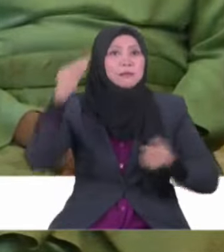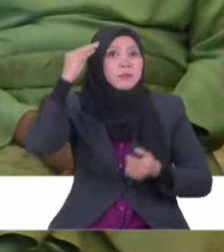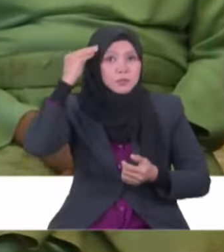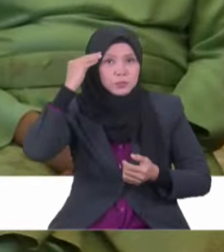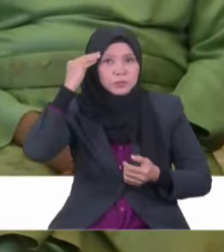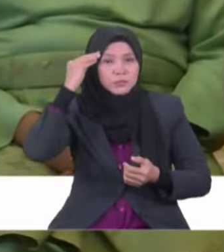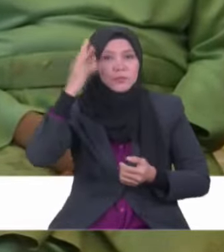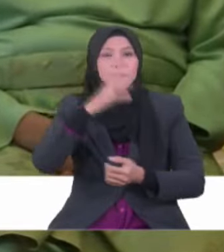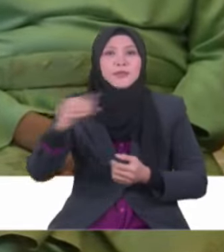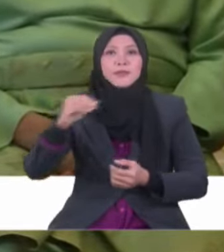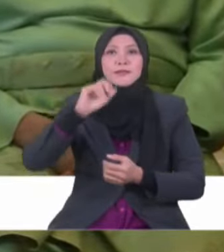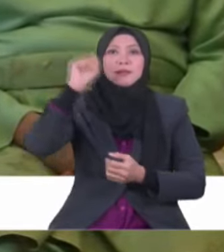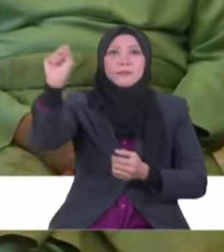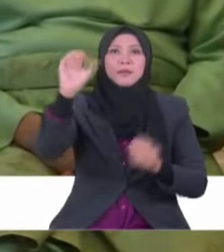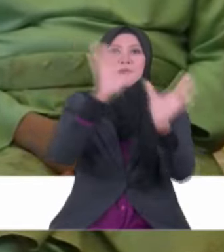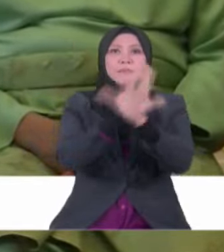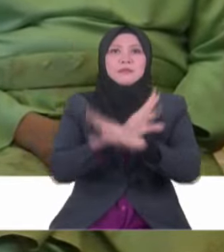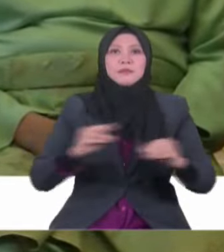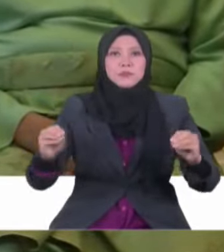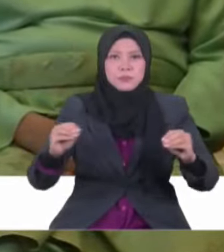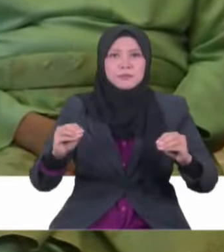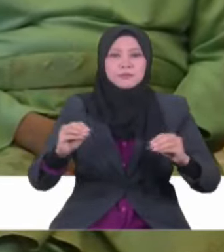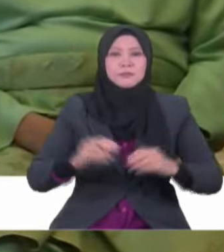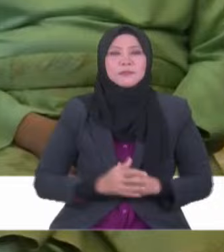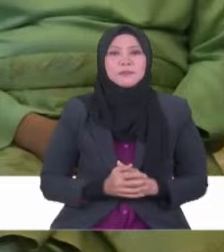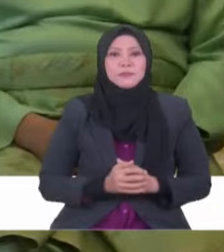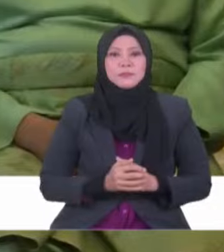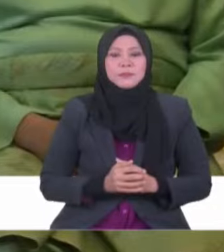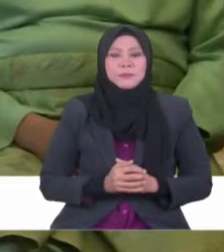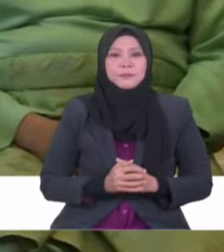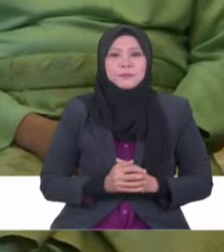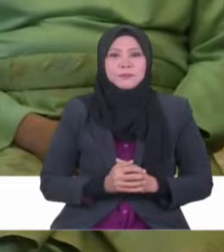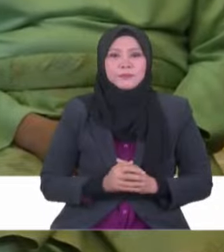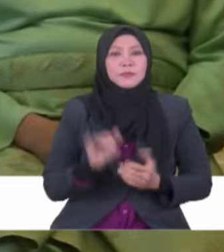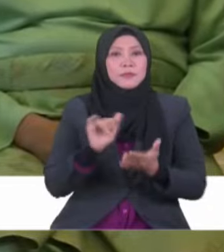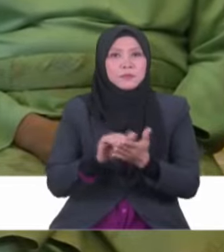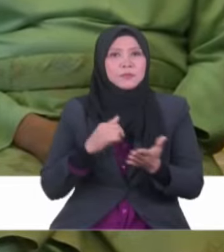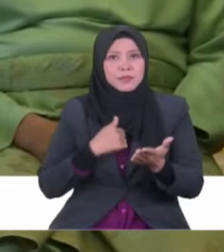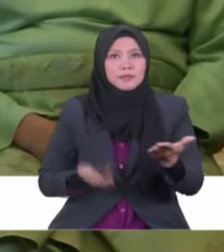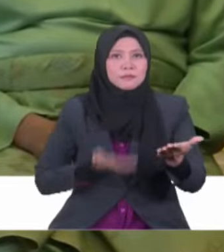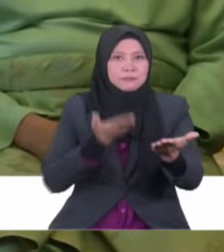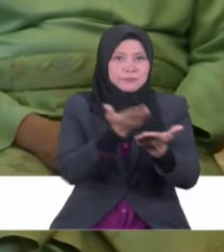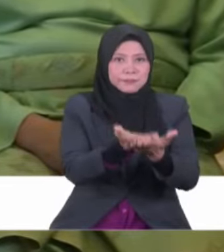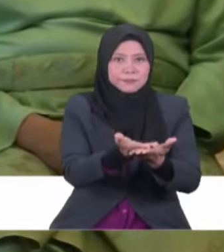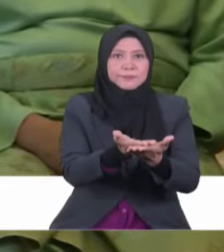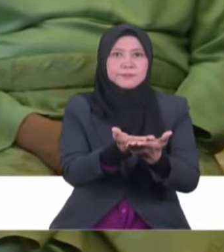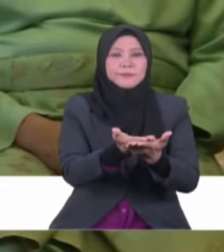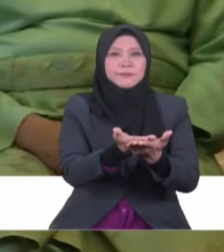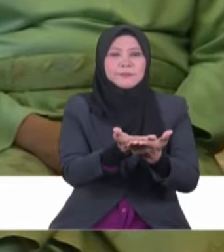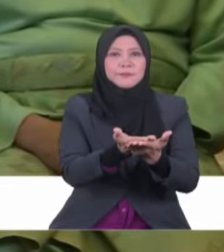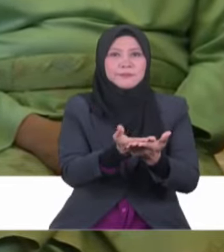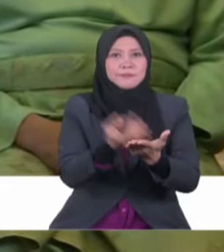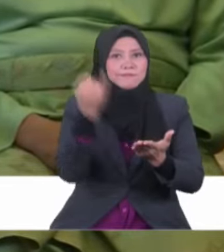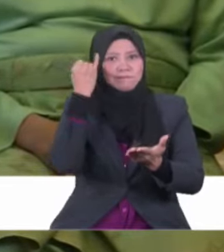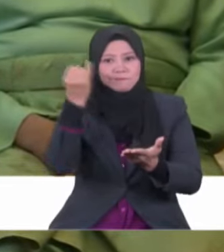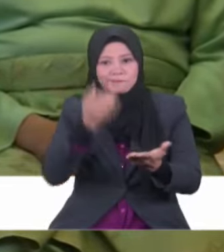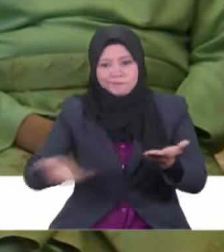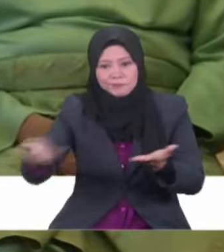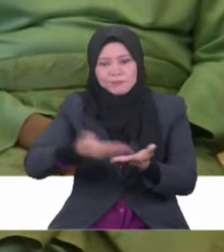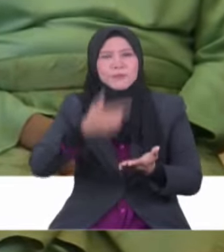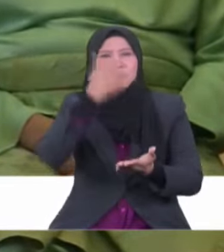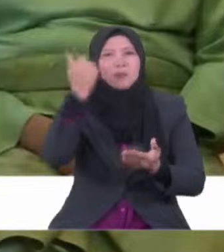dan Sabah serta Sarawak. Itu tentunya saya akan kemukakan pandangan, kerana ini